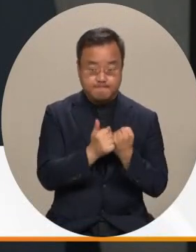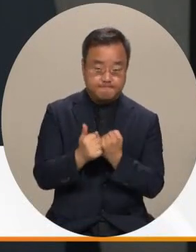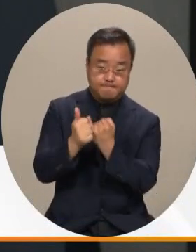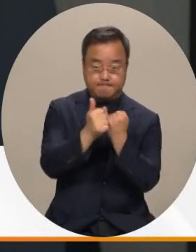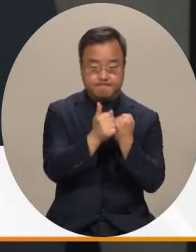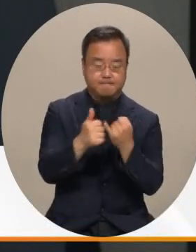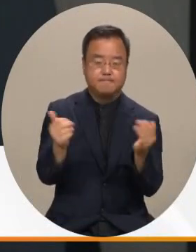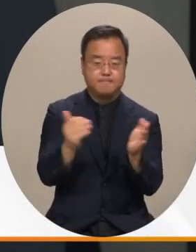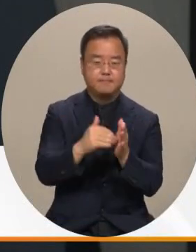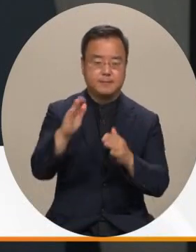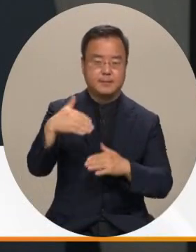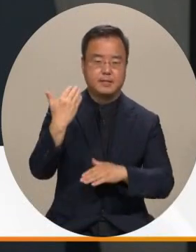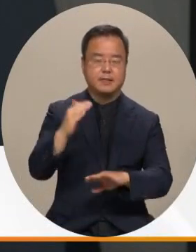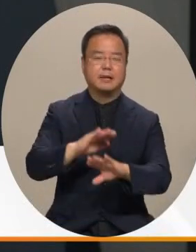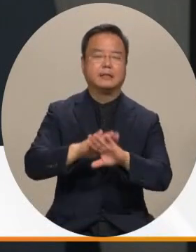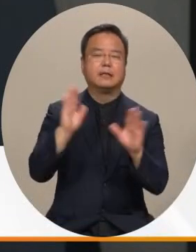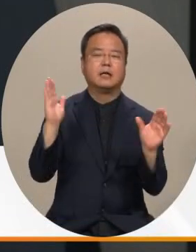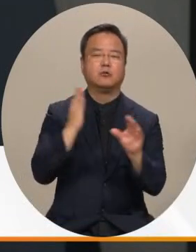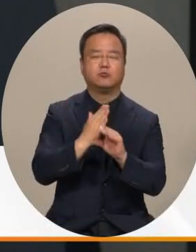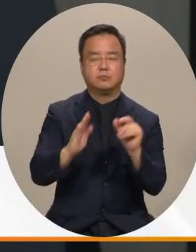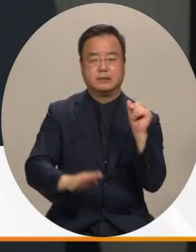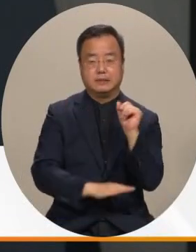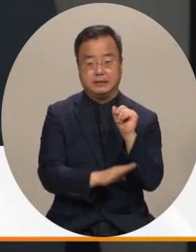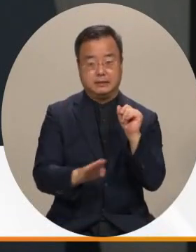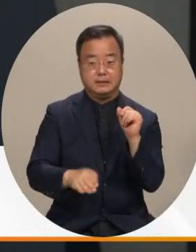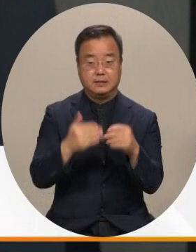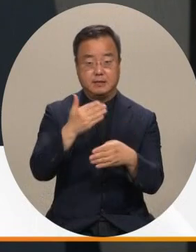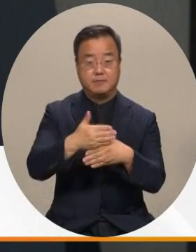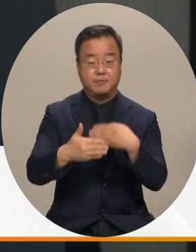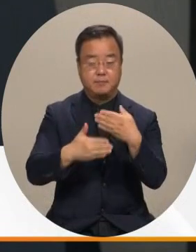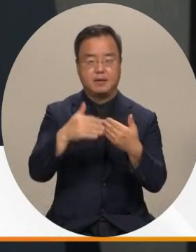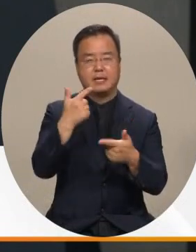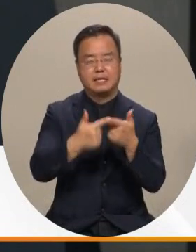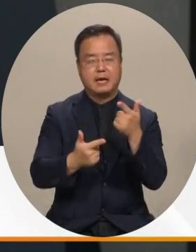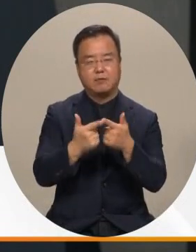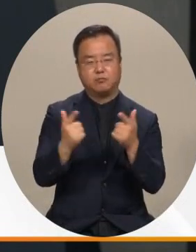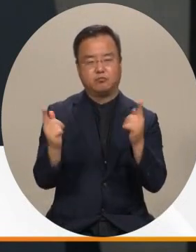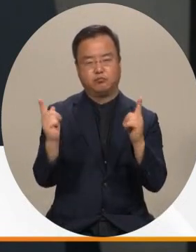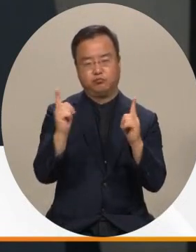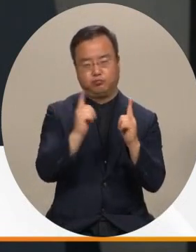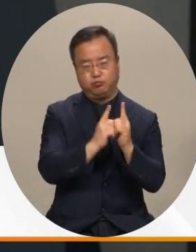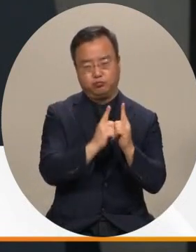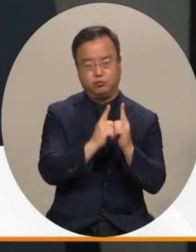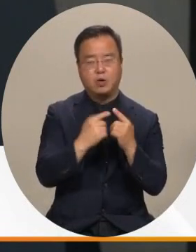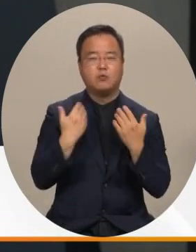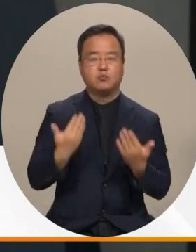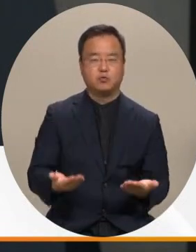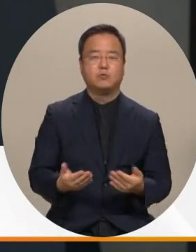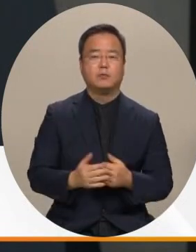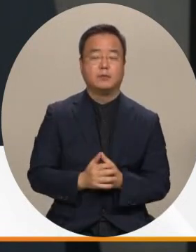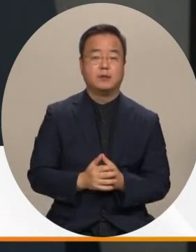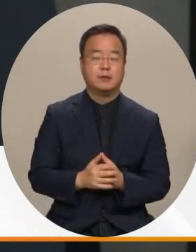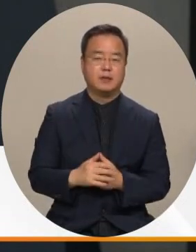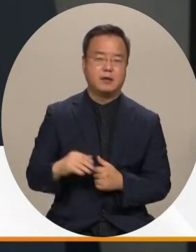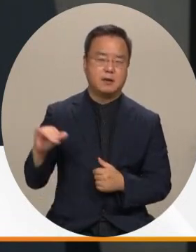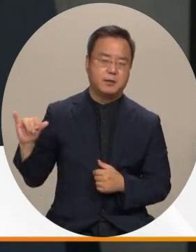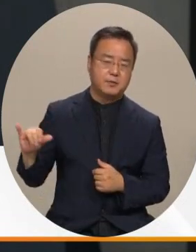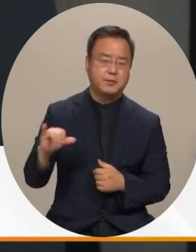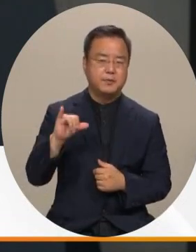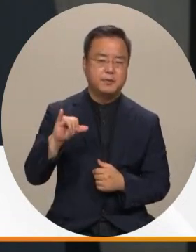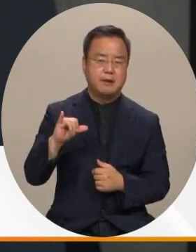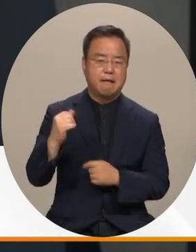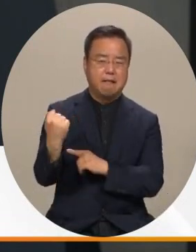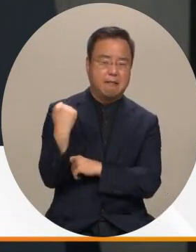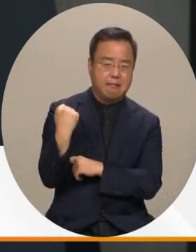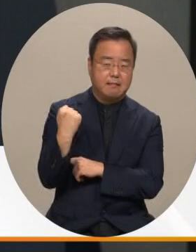후에 낮에는 이제 그늘진 벽면이라 그가 나무 나무 등에 붙어서 휴식을 취하고 얘네들을 보면 비행 능력이 좋지 않고